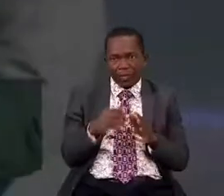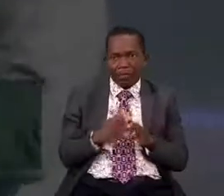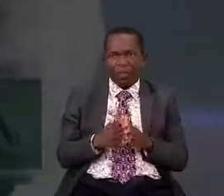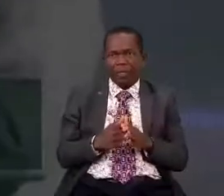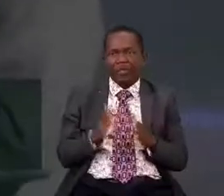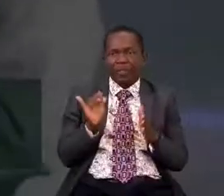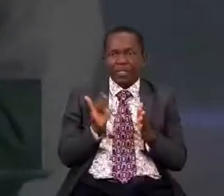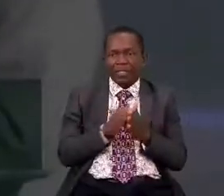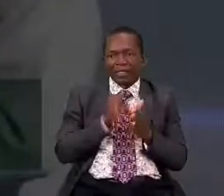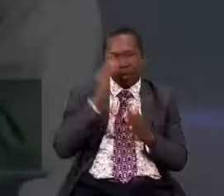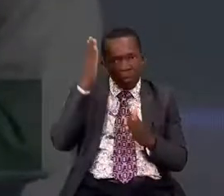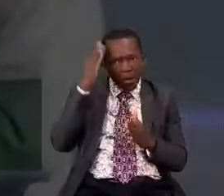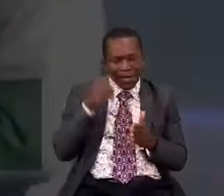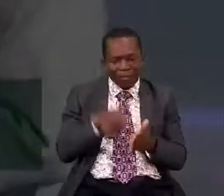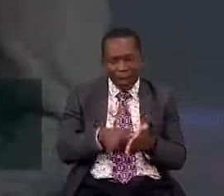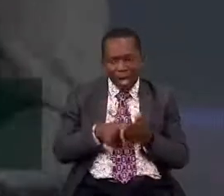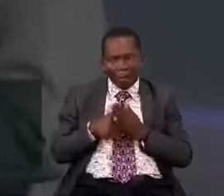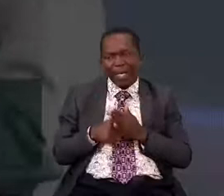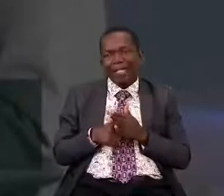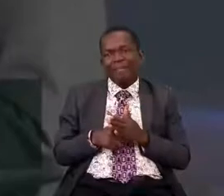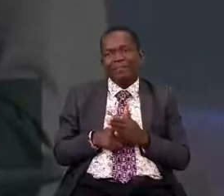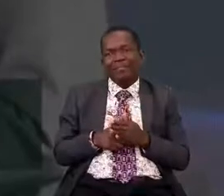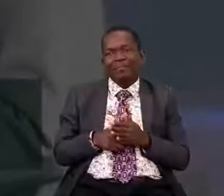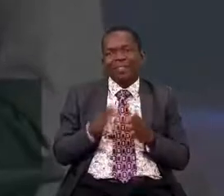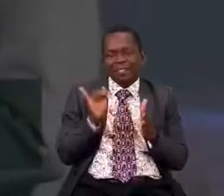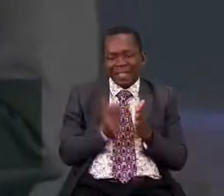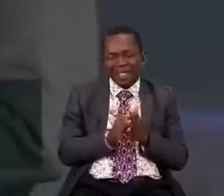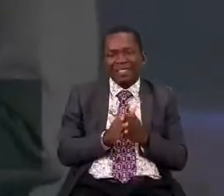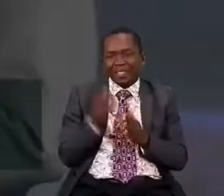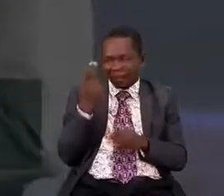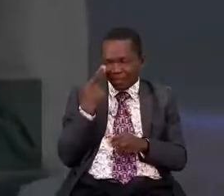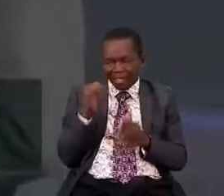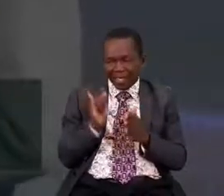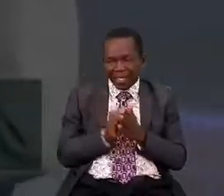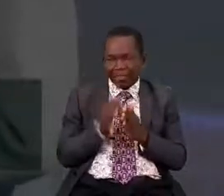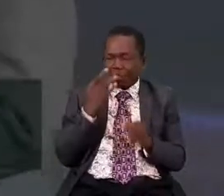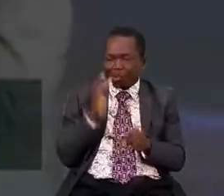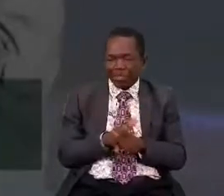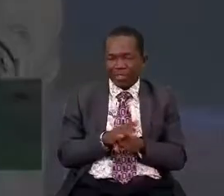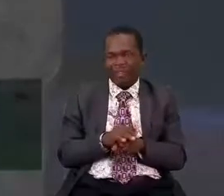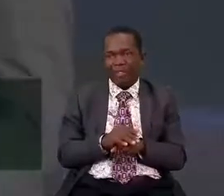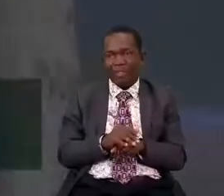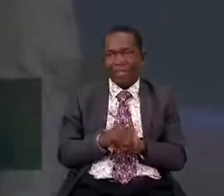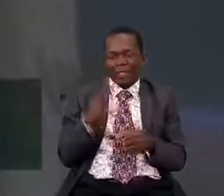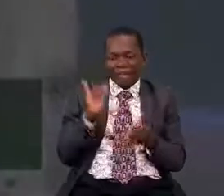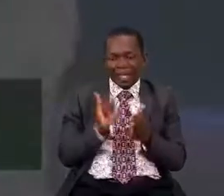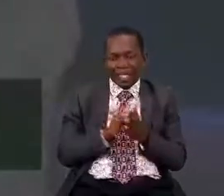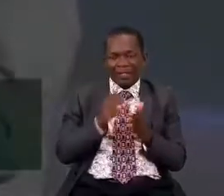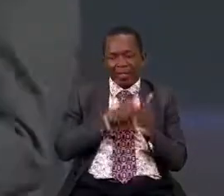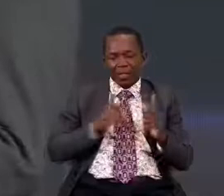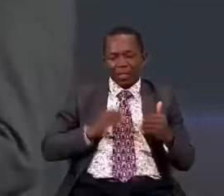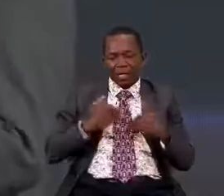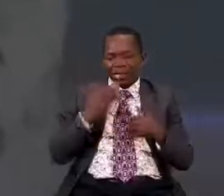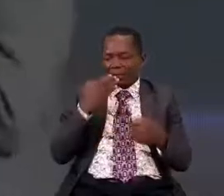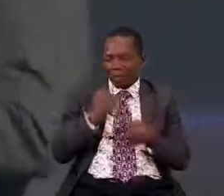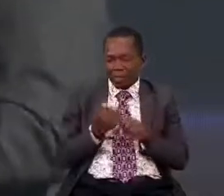les promesses qu'il a faites. Les promesses de liberté. Les promesses de domination, les promesses de